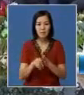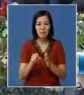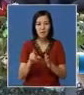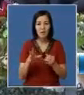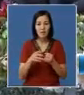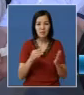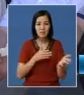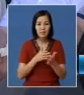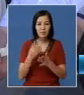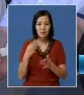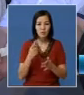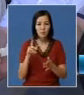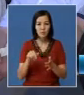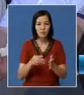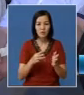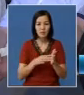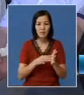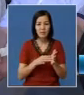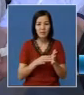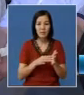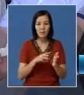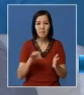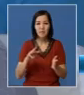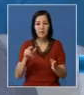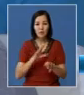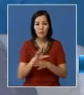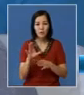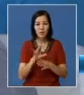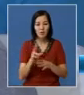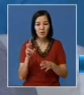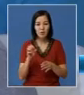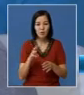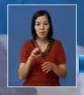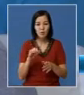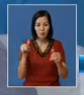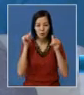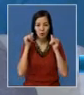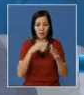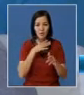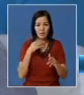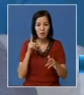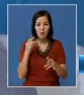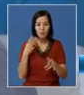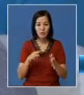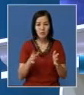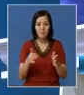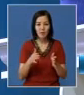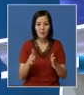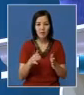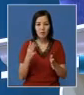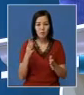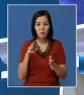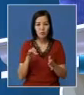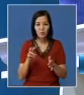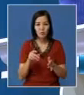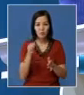агросекторда 35,6 миллиард теңгенің өнімі өндірілді. Оның ішінде 200 тонна ет, 138 тонна балық және 4 тоннадан аса